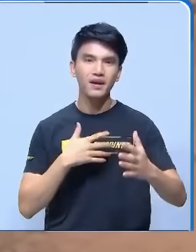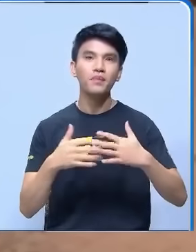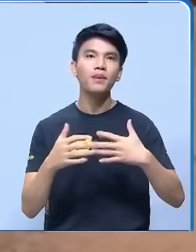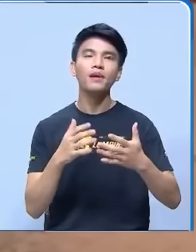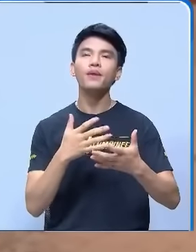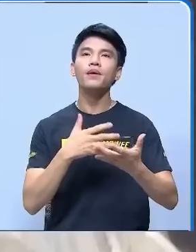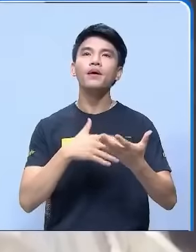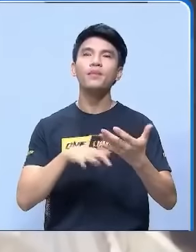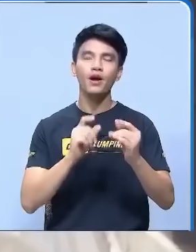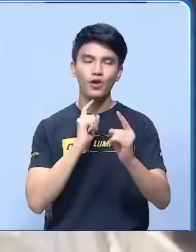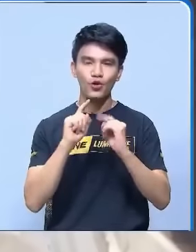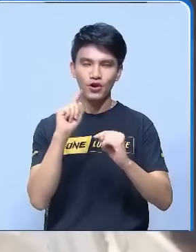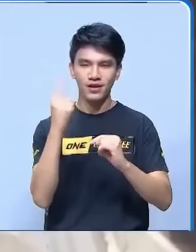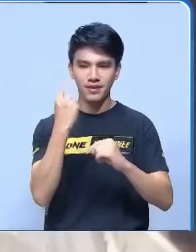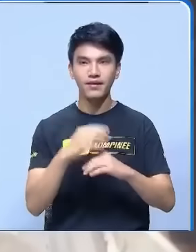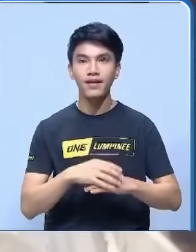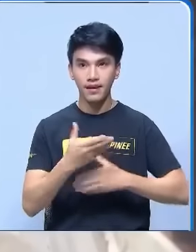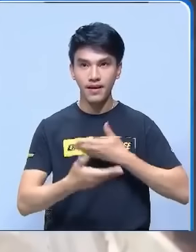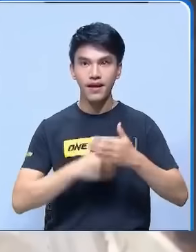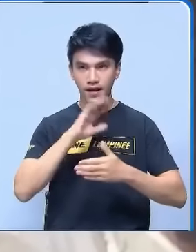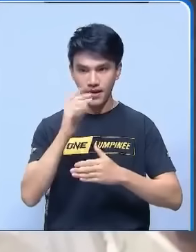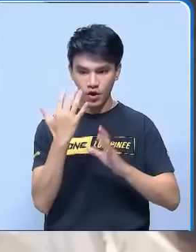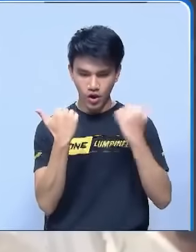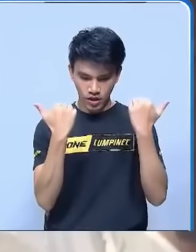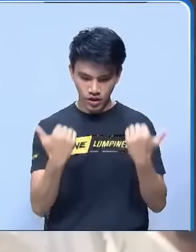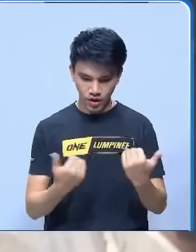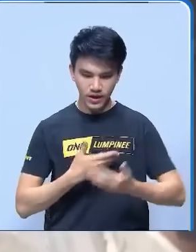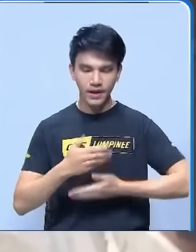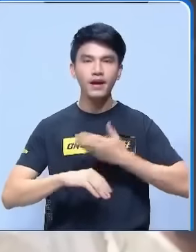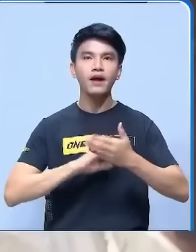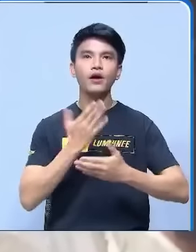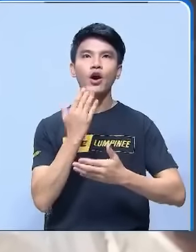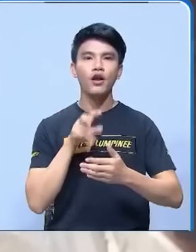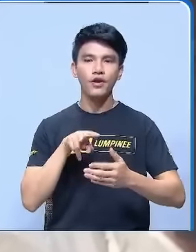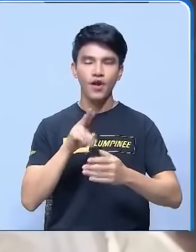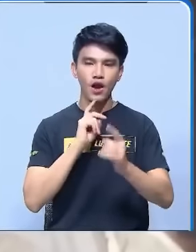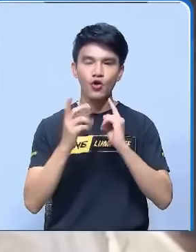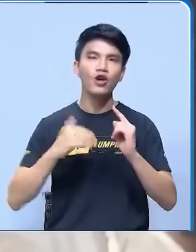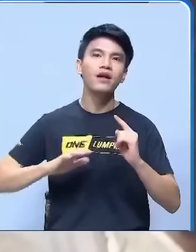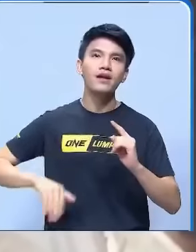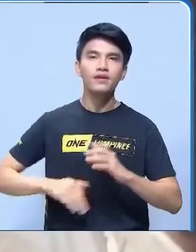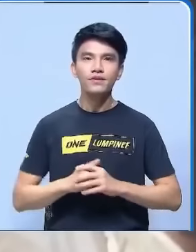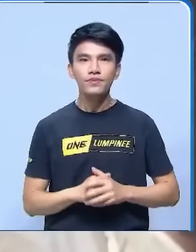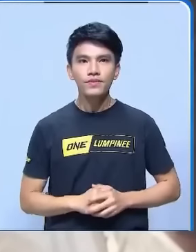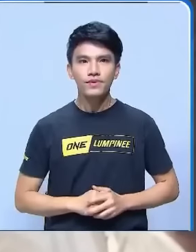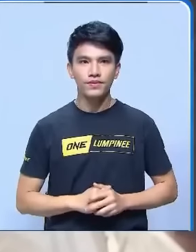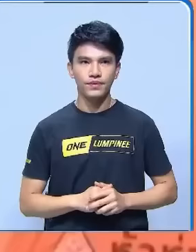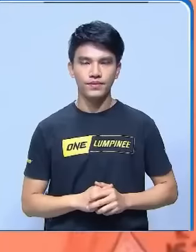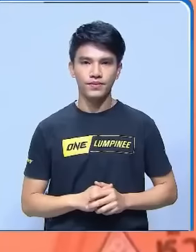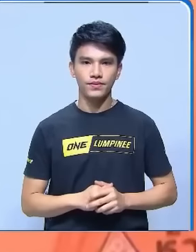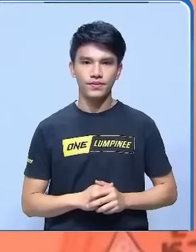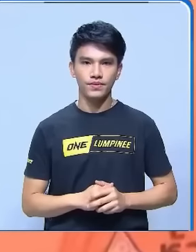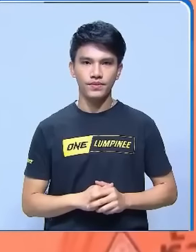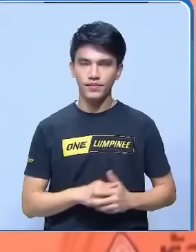ปแล้วเดี๋ยวค่อยเคลียร์กัน เอามาขายก่อน มาขายก่อนให้ได้เงินก่อนแล้วเดี๋ยวกับแฟนเดี๋ยวเคลียร์กันทีหลัง ค่ะซึ่งสำหรับใคร